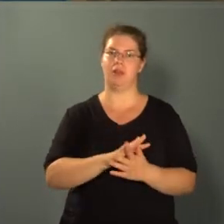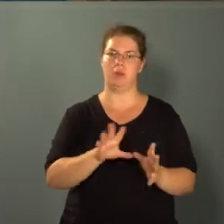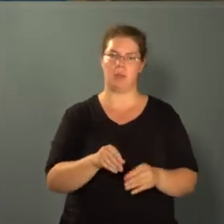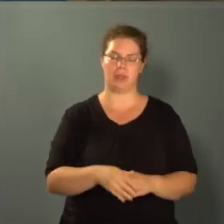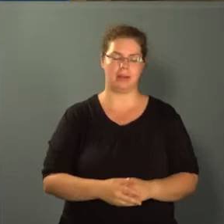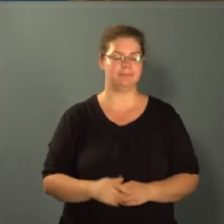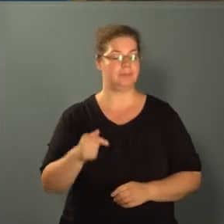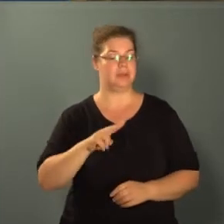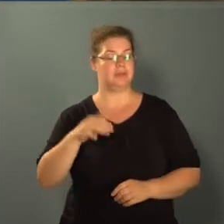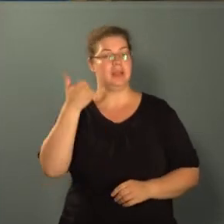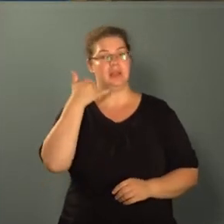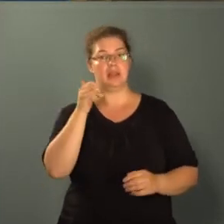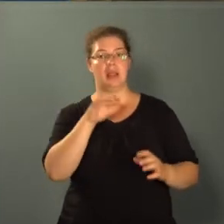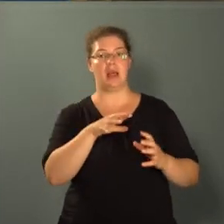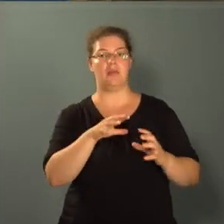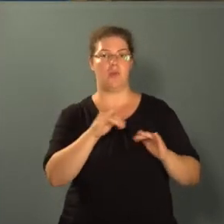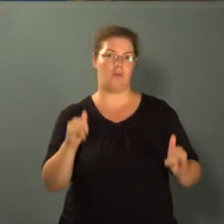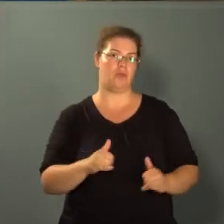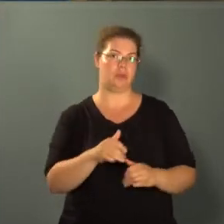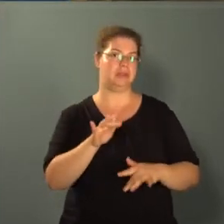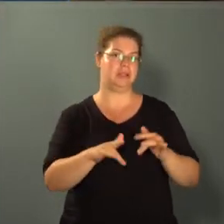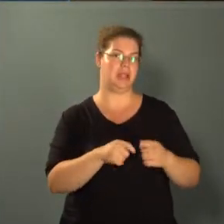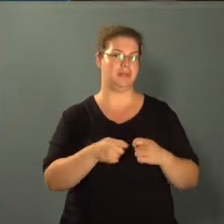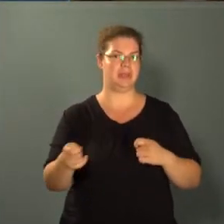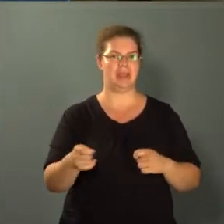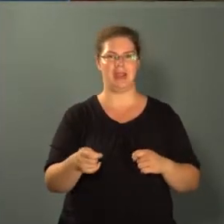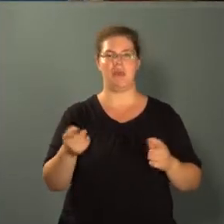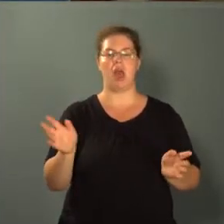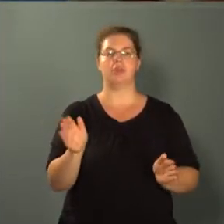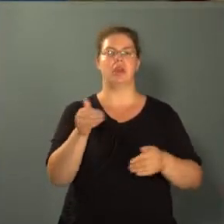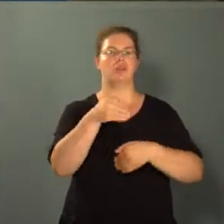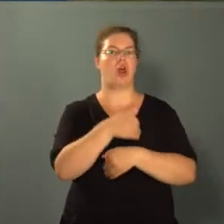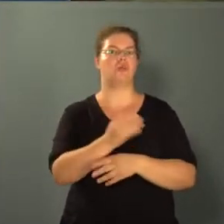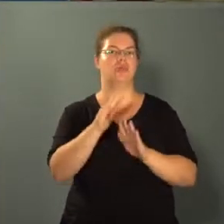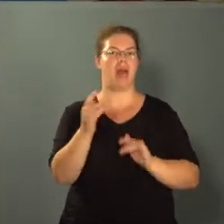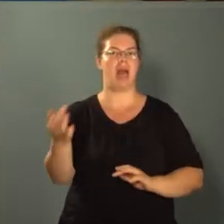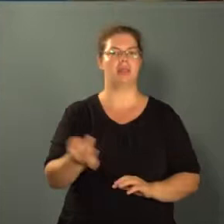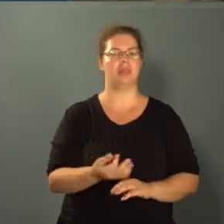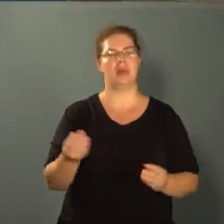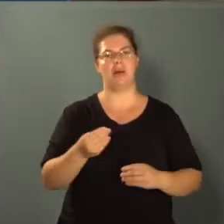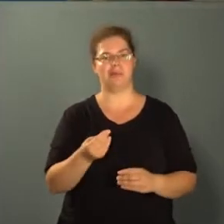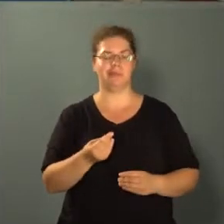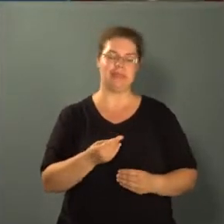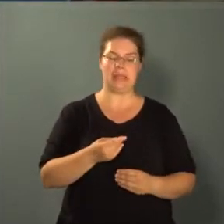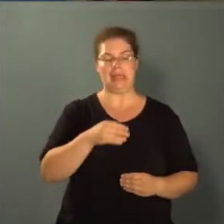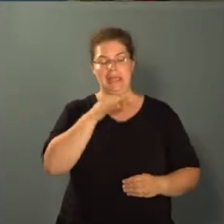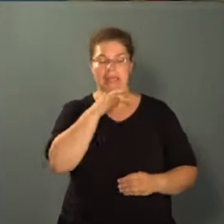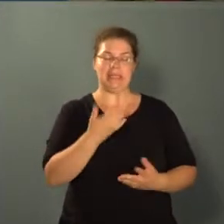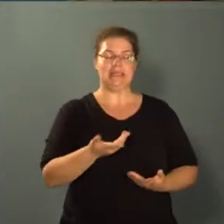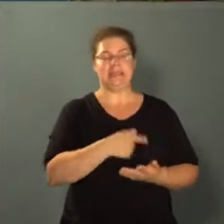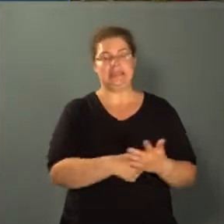összeget. Itt ez a telefonfülke néhány méterre van a Dracula háztól, amelynek hányatott